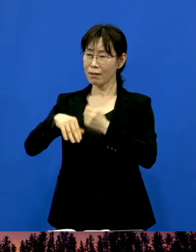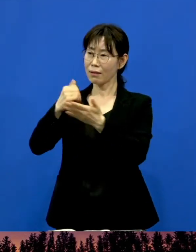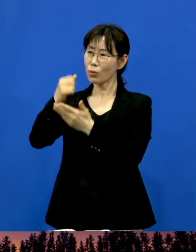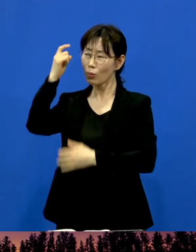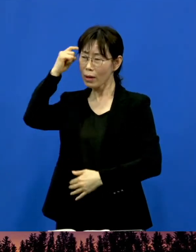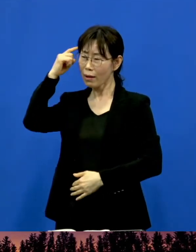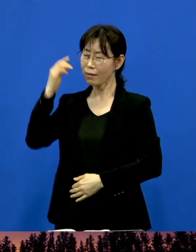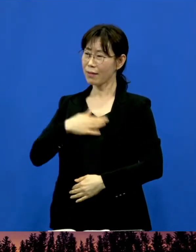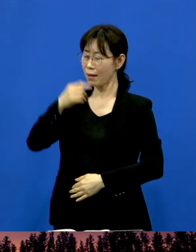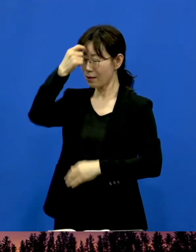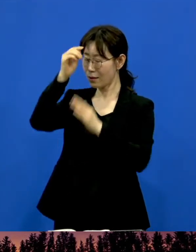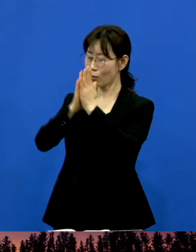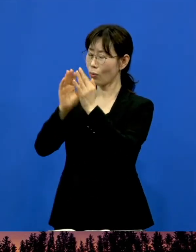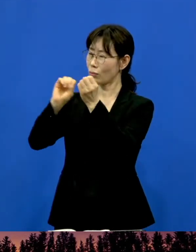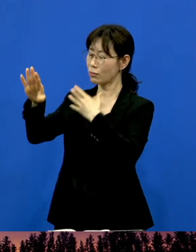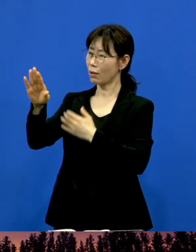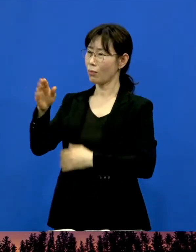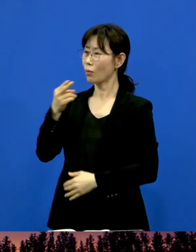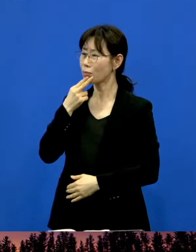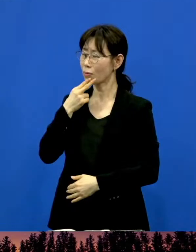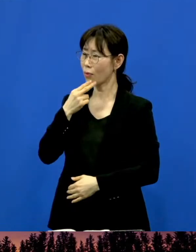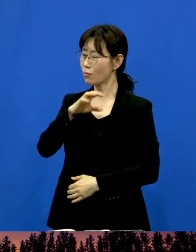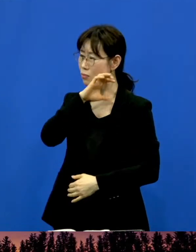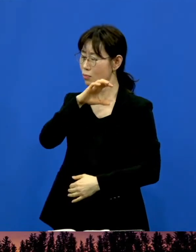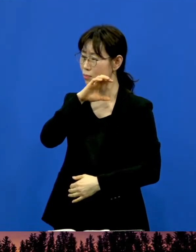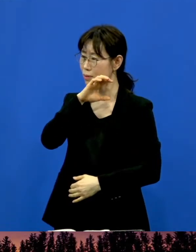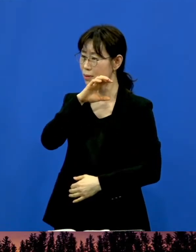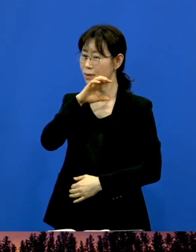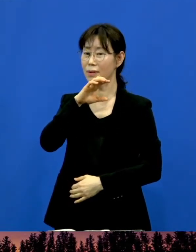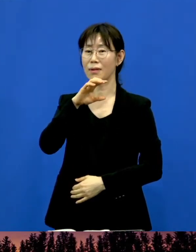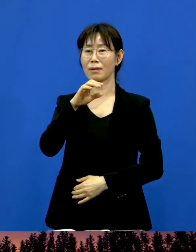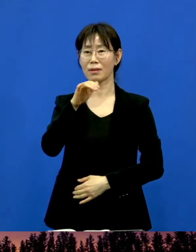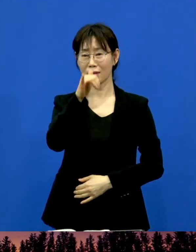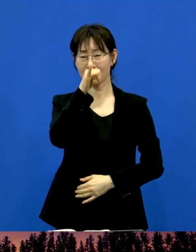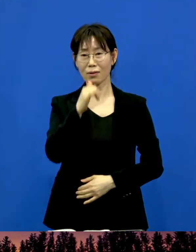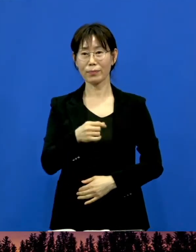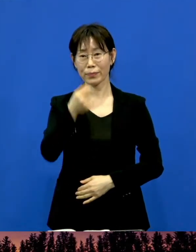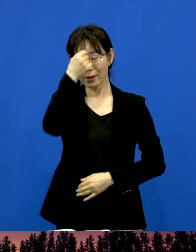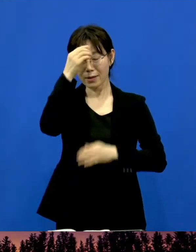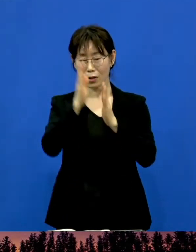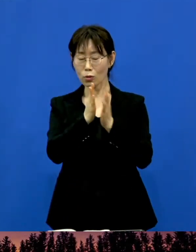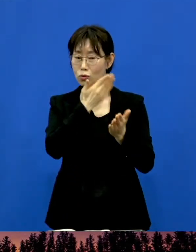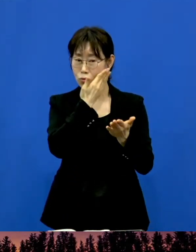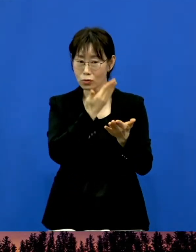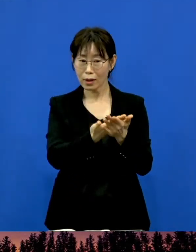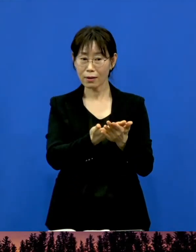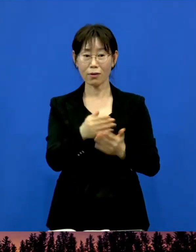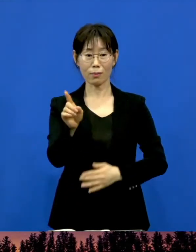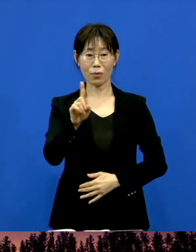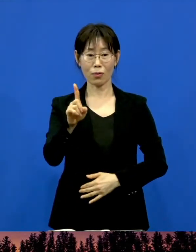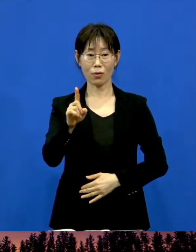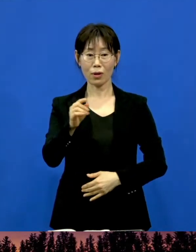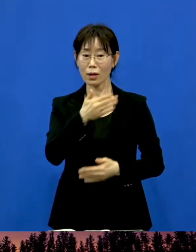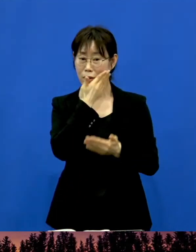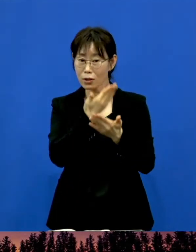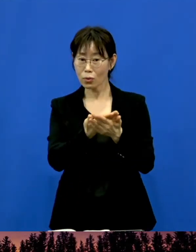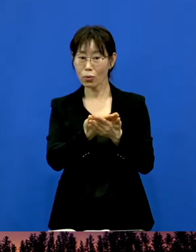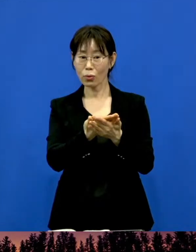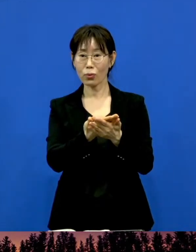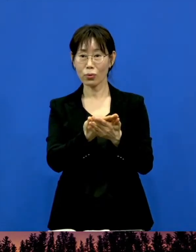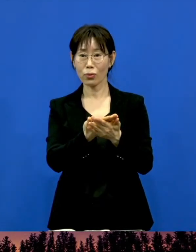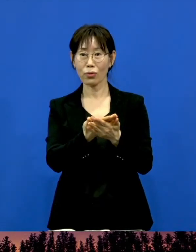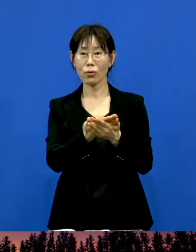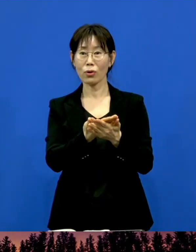않는가? 근데 여러분, 기도에서 매우 중요한 것 가운데 하나가 뭔지 아세요? 기도의 핵심 중에 하나가 뭐냐면